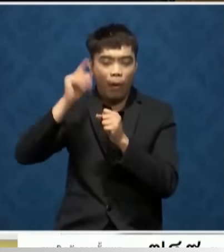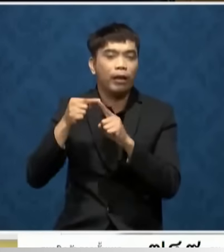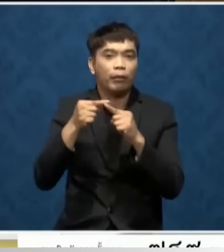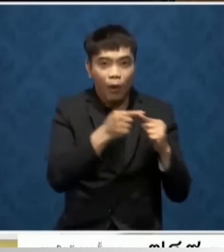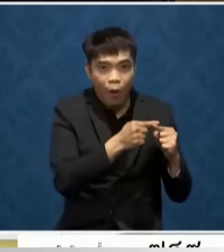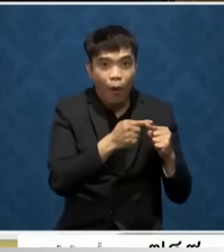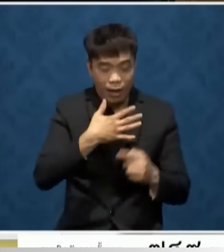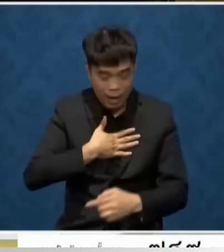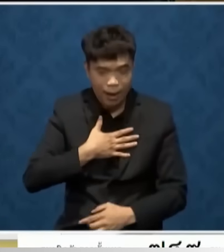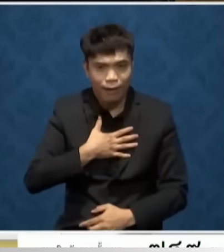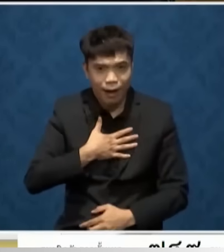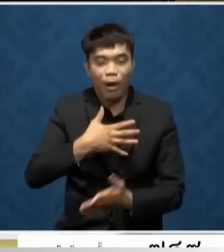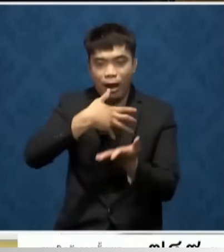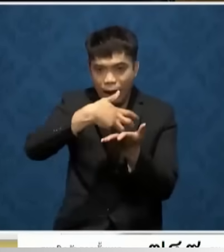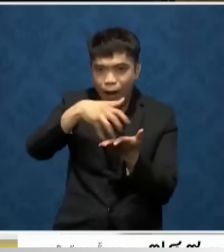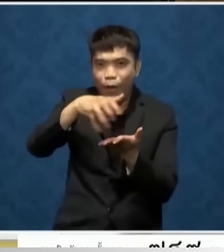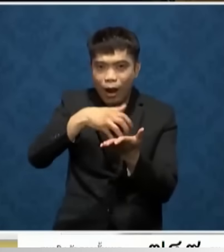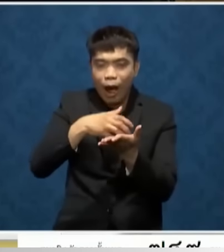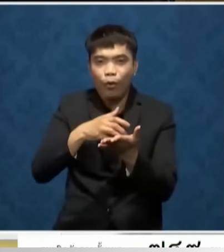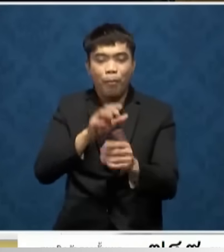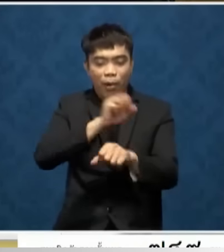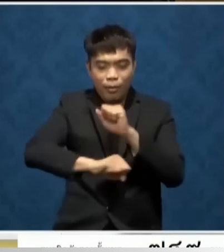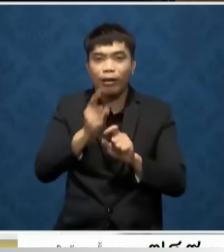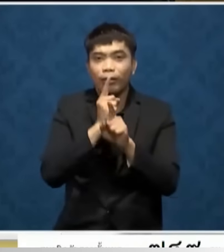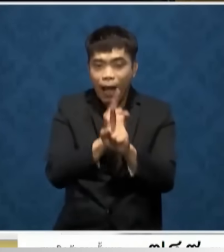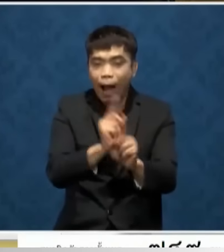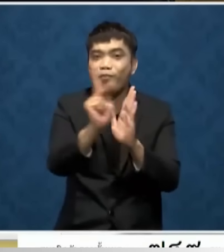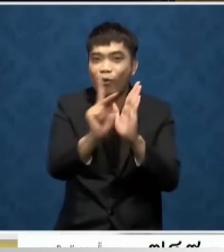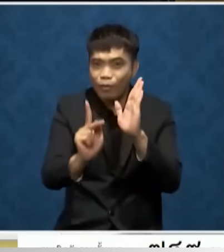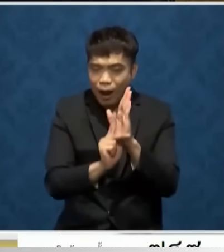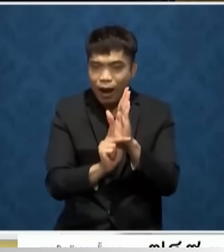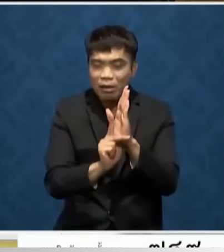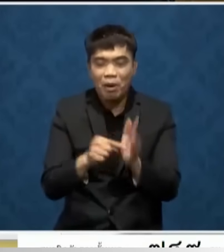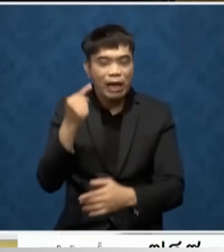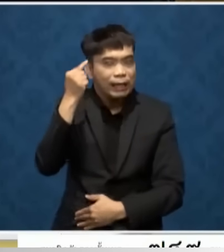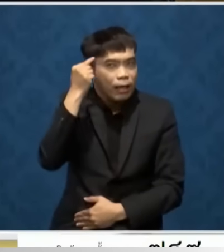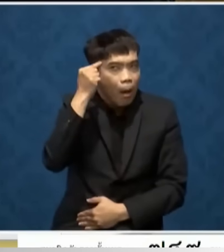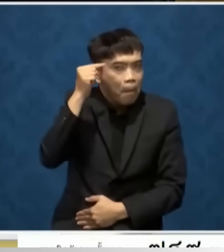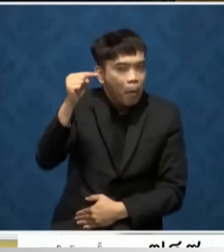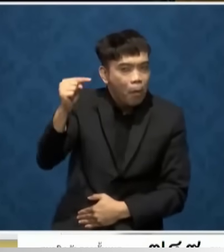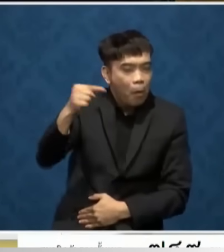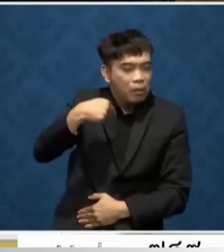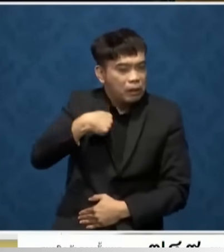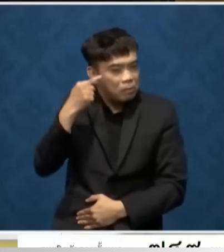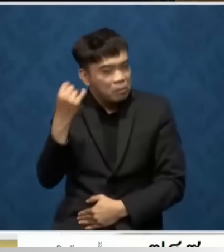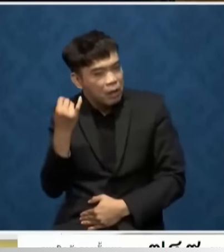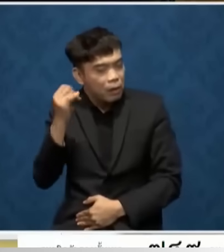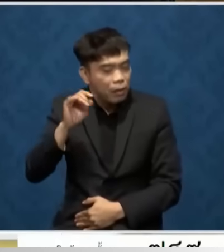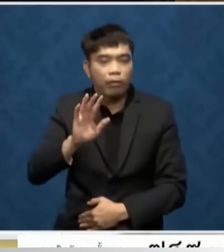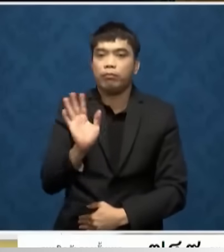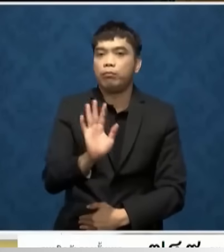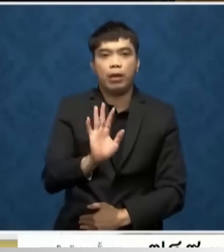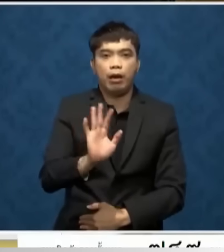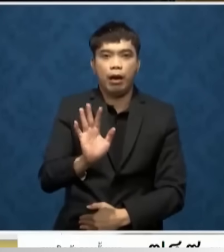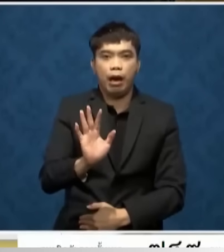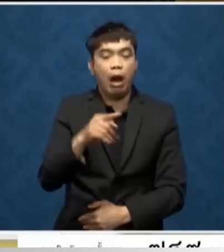พื่อรักษาและปฏิบัติตามรัฐธรรมนูญทุกประการโดยไม่ได้มีอคติส่วนตัวใดๆต่อบุคคลที่ได้รับ